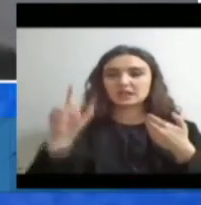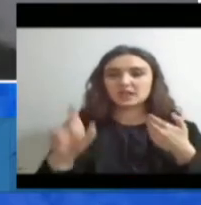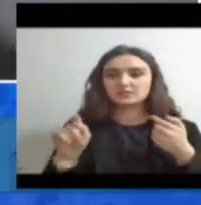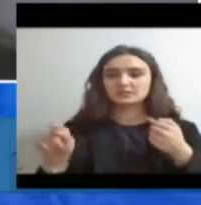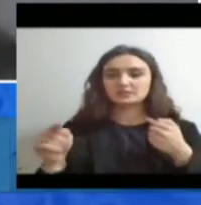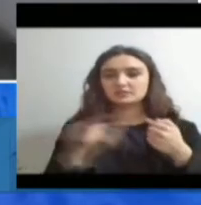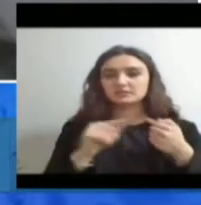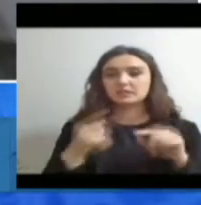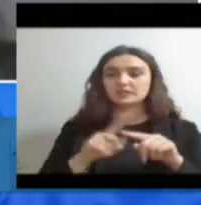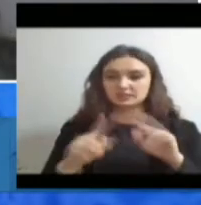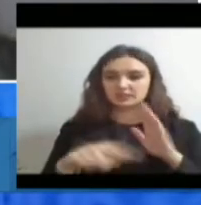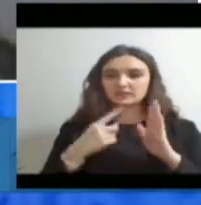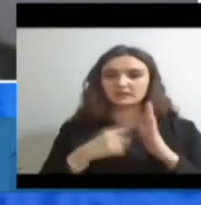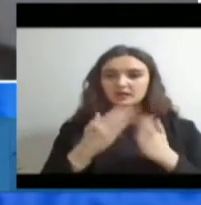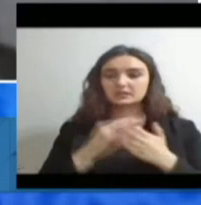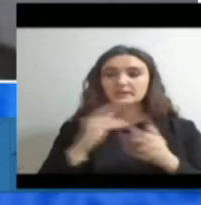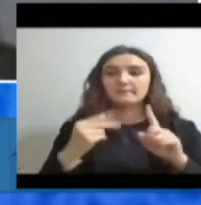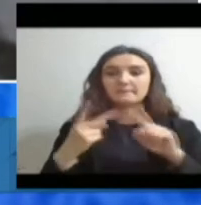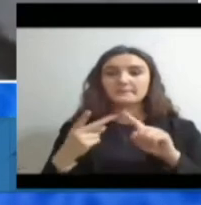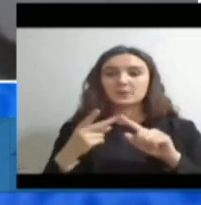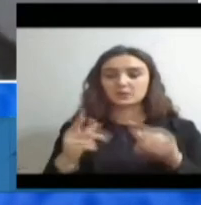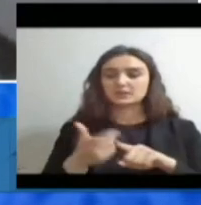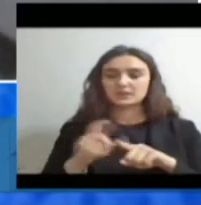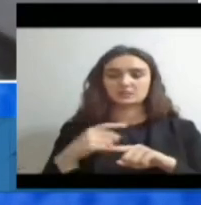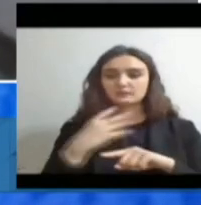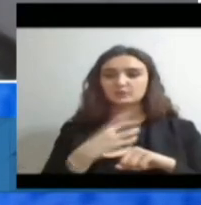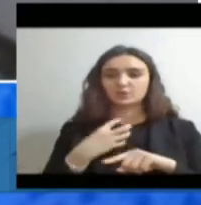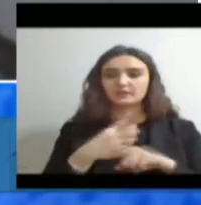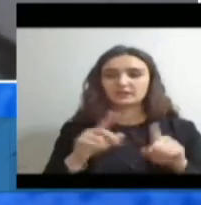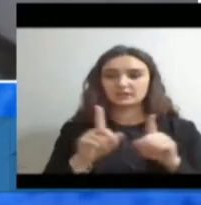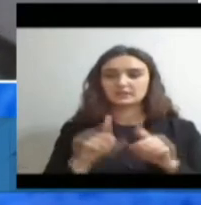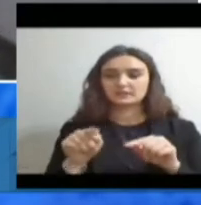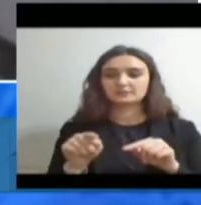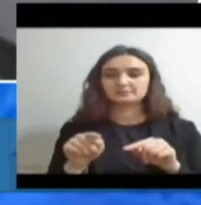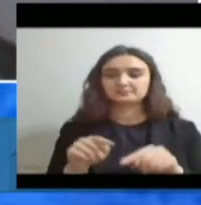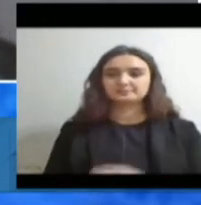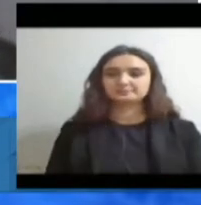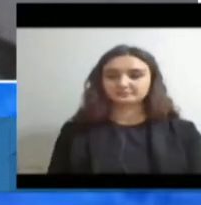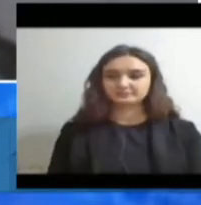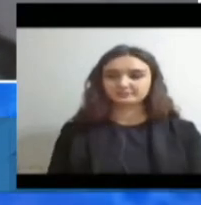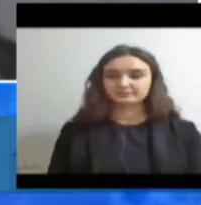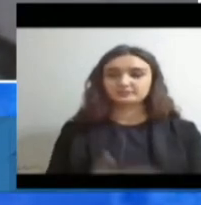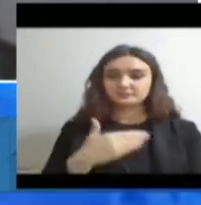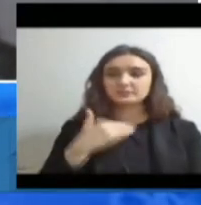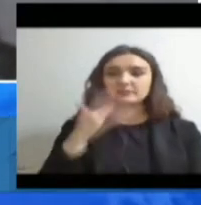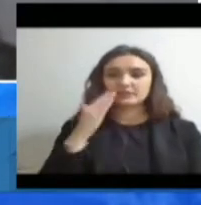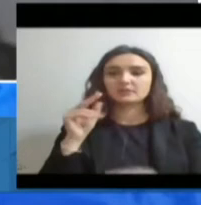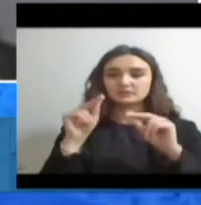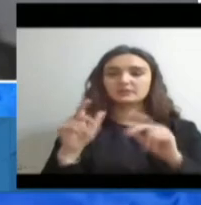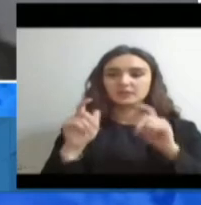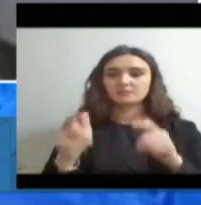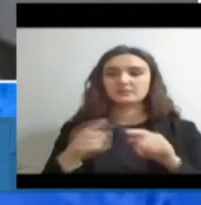არსებობს. და მეორე საკითხი, რომელიც ძალიან ასევე მნიშვნელოვნად ეჩვენებათ მშობლებს და მეც სიმართლე გითხრათ, ვეთანხმები, ეს